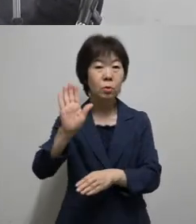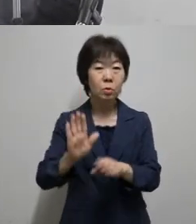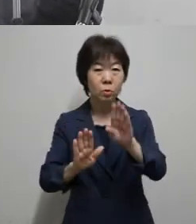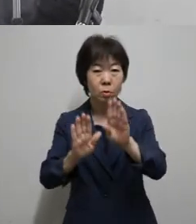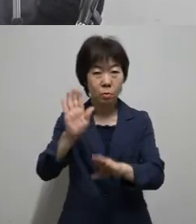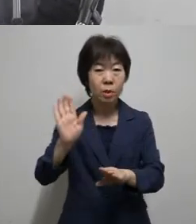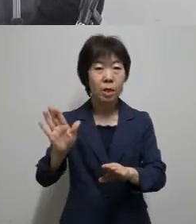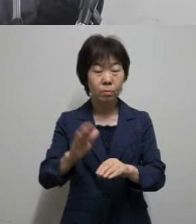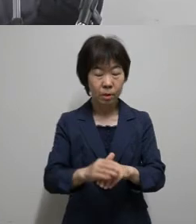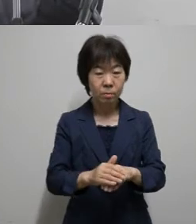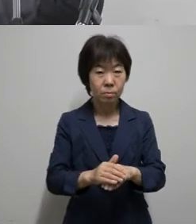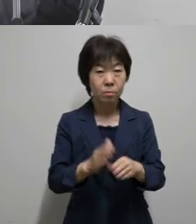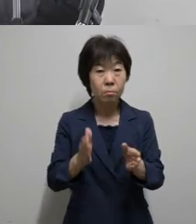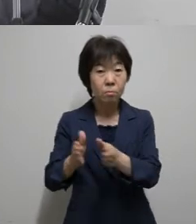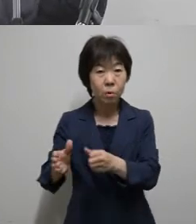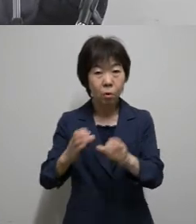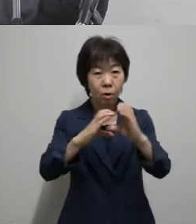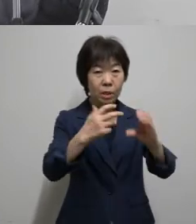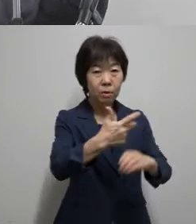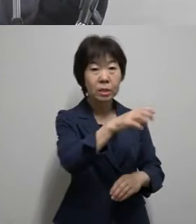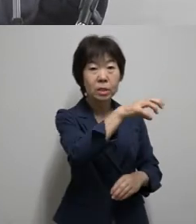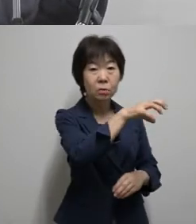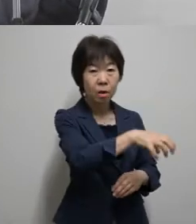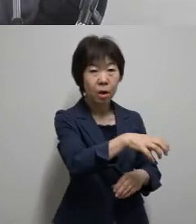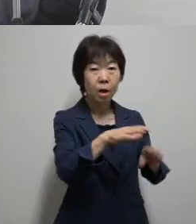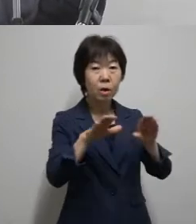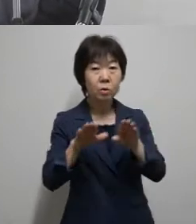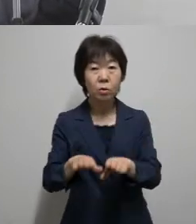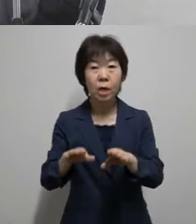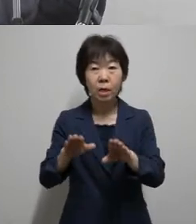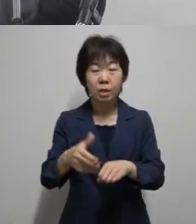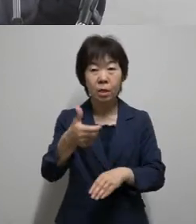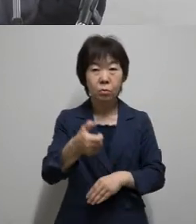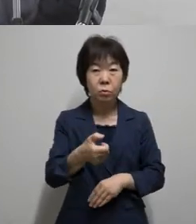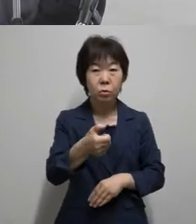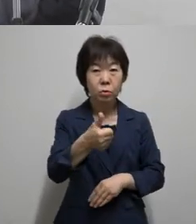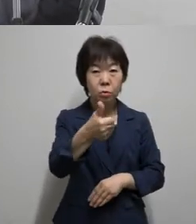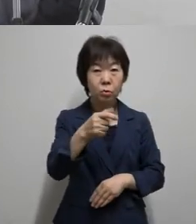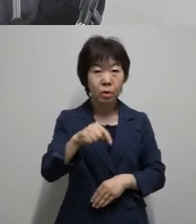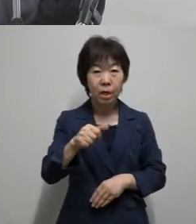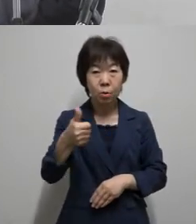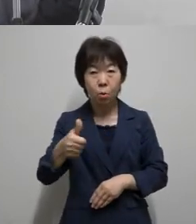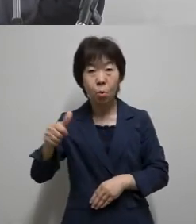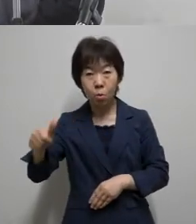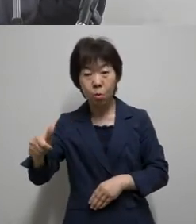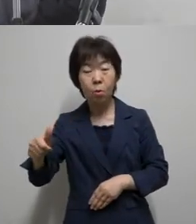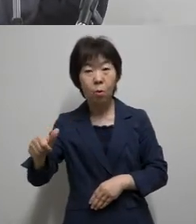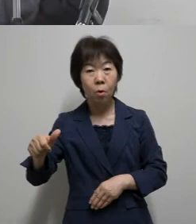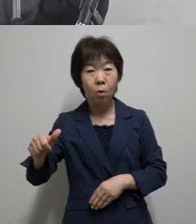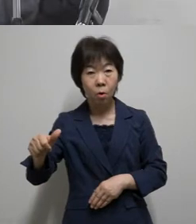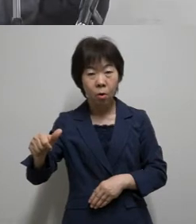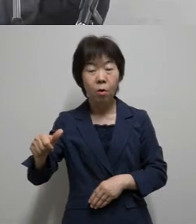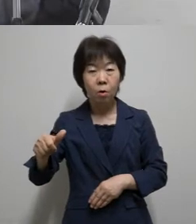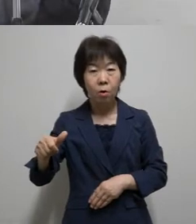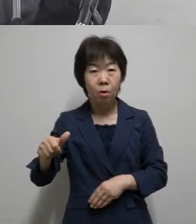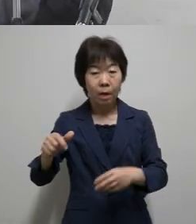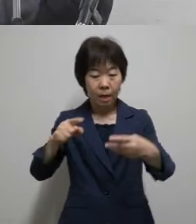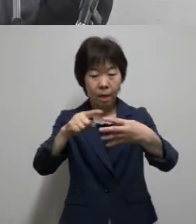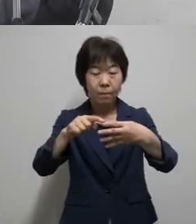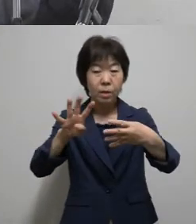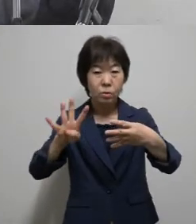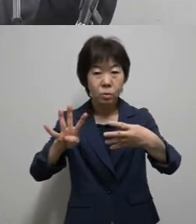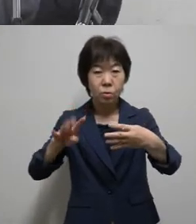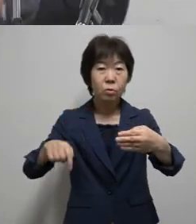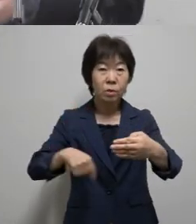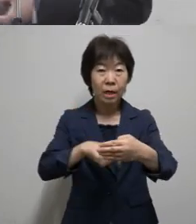一方いわき市は今日の段階で55.55ステージ4の中でも相当高いレベル